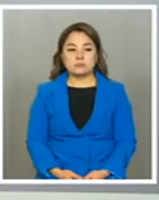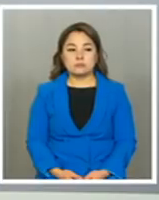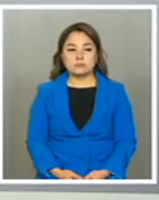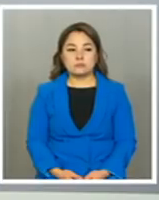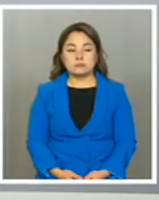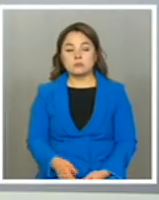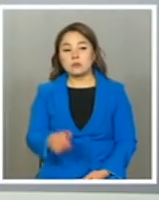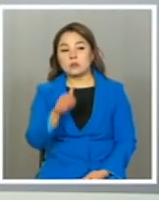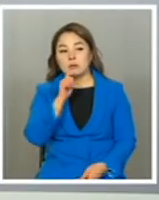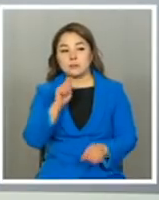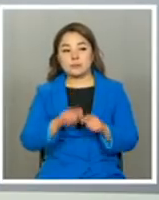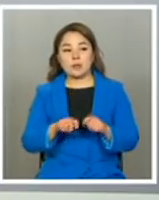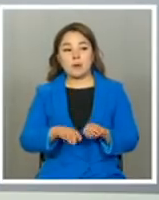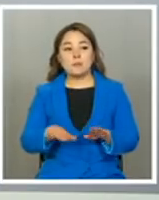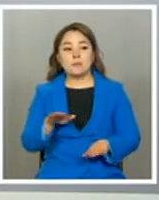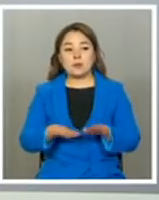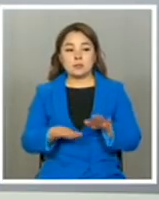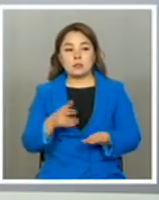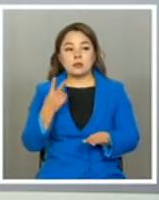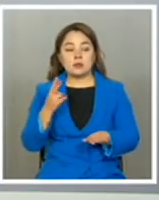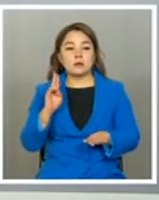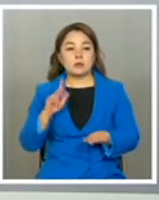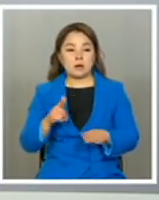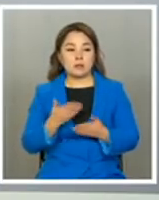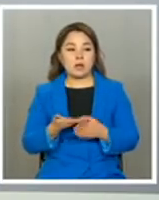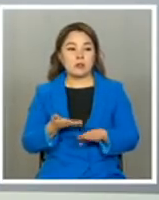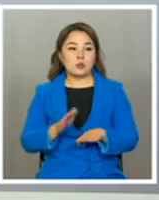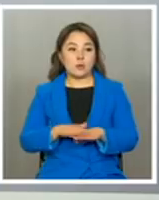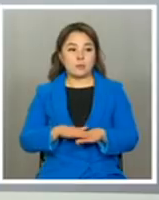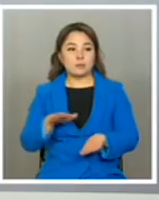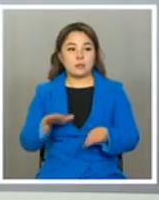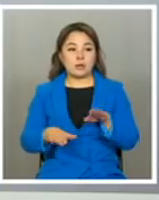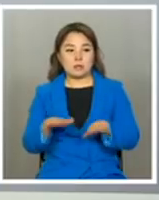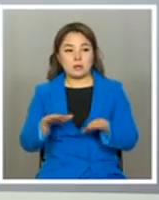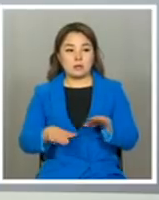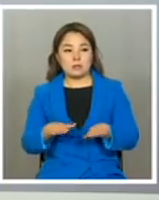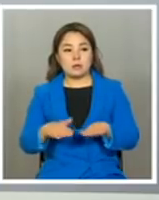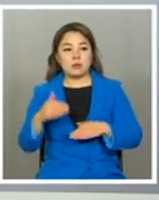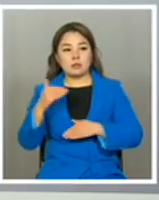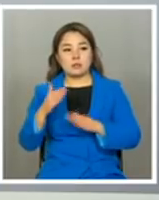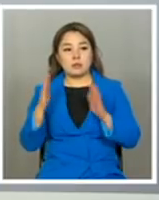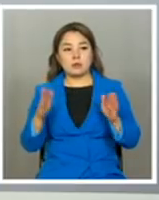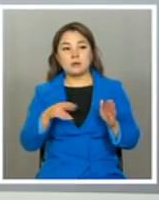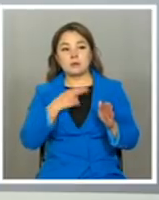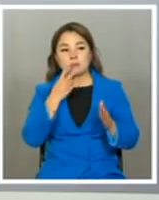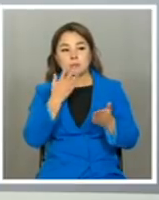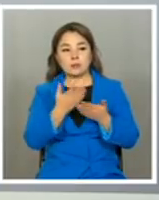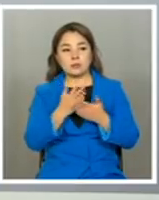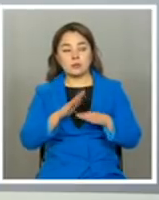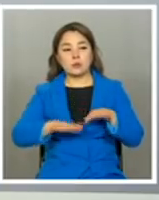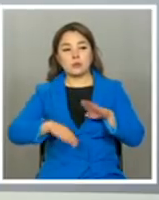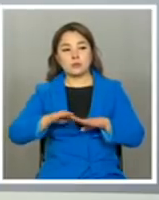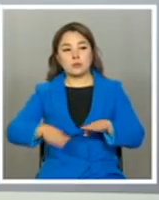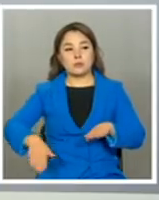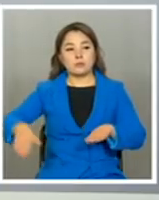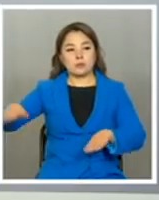Сыналушы массасы 2 кг жүкті алып, тақтадағы белгіге сай қолын созып